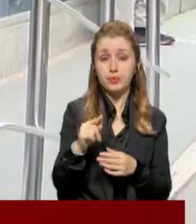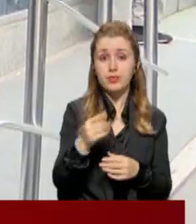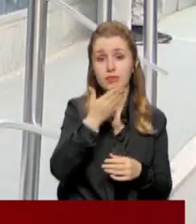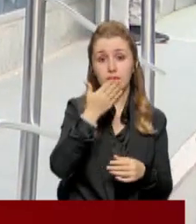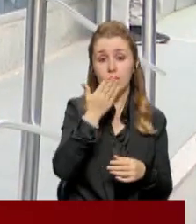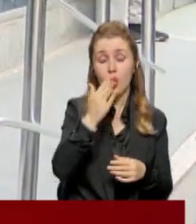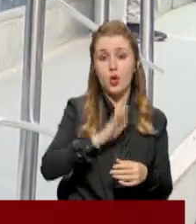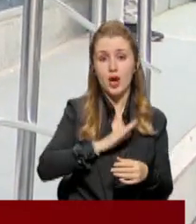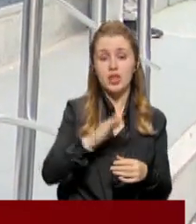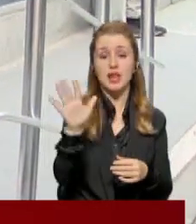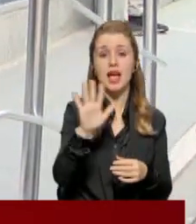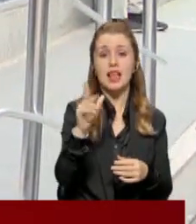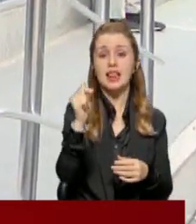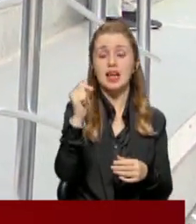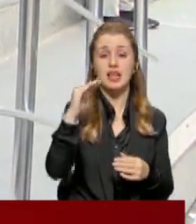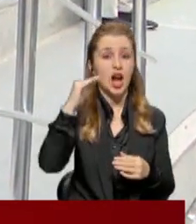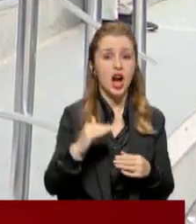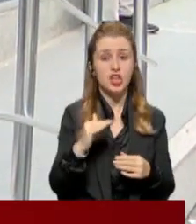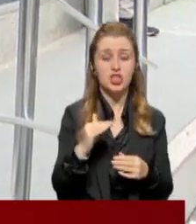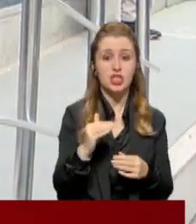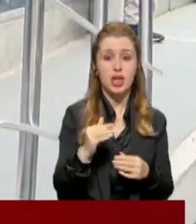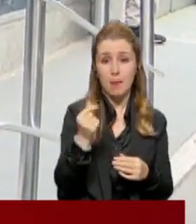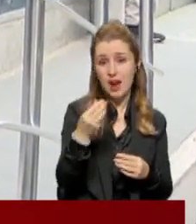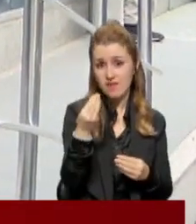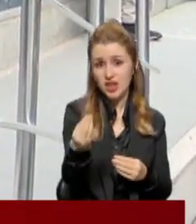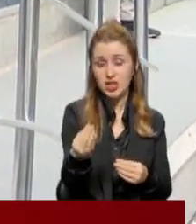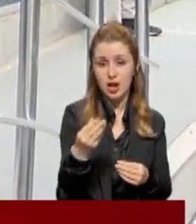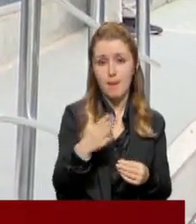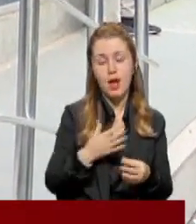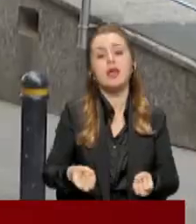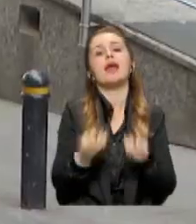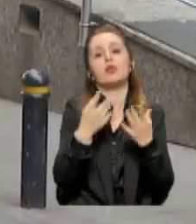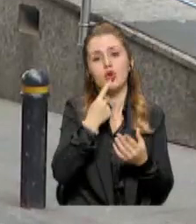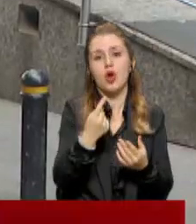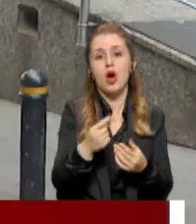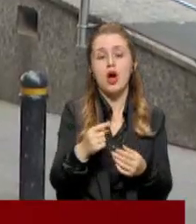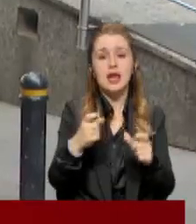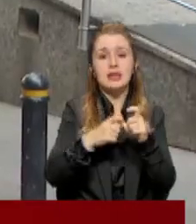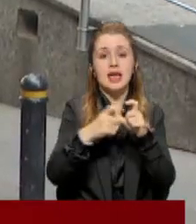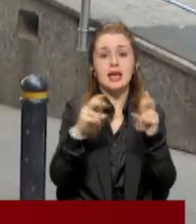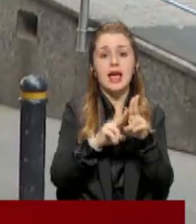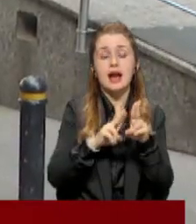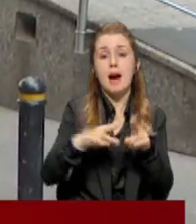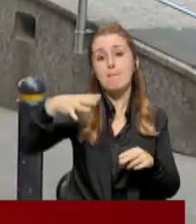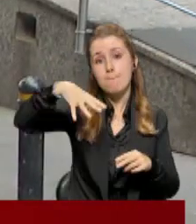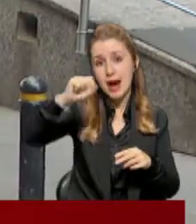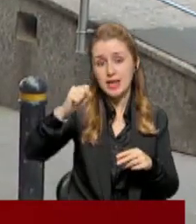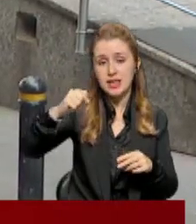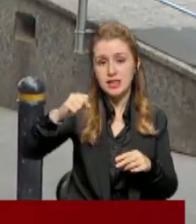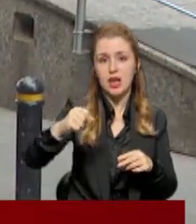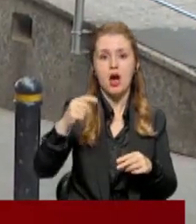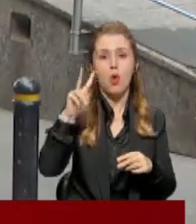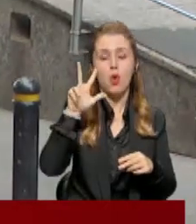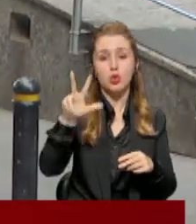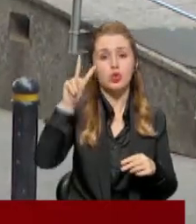öğrenci bugün 50 TL'den aşağı bir harçlık verdiğin zaman çocuk diyor ki bana yetmiyor diyor. Sosyal Güvenlik Kurumu merkezlerinde